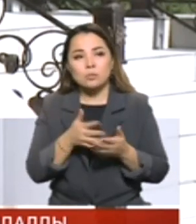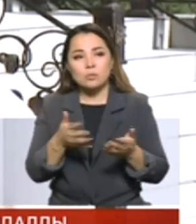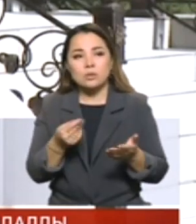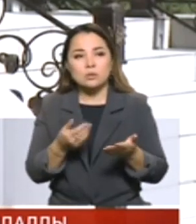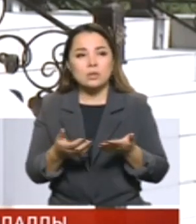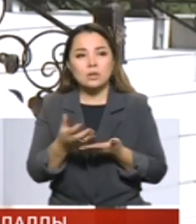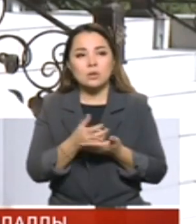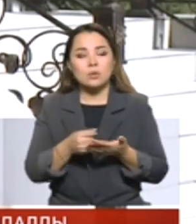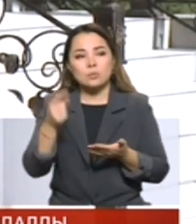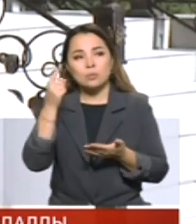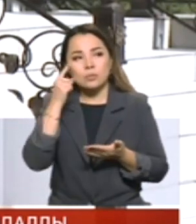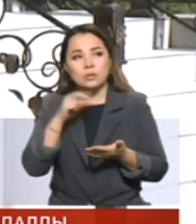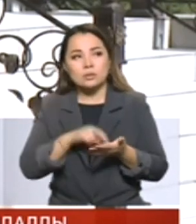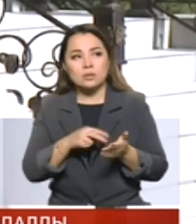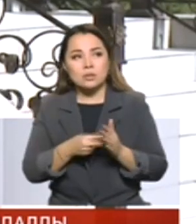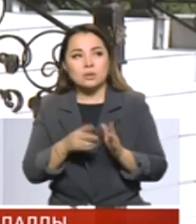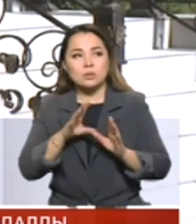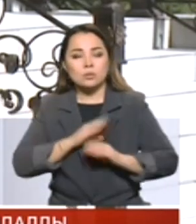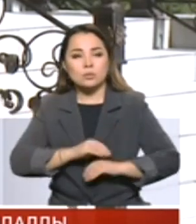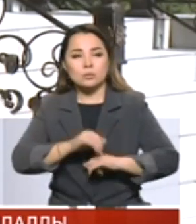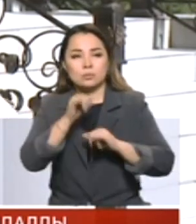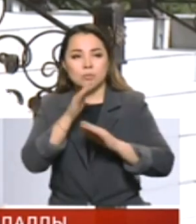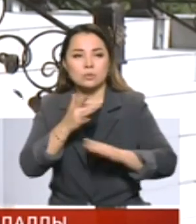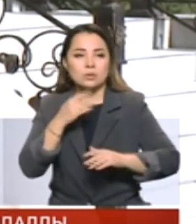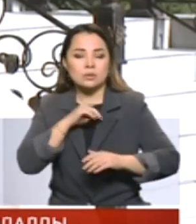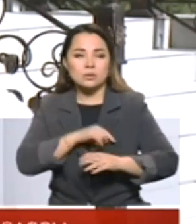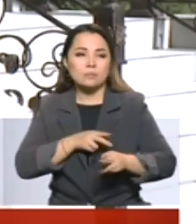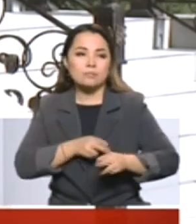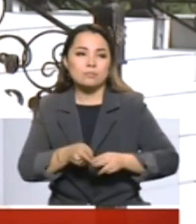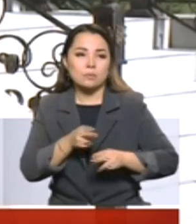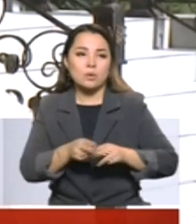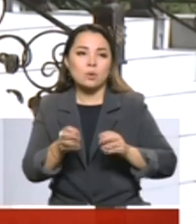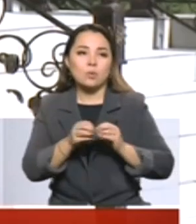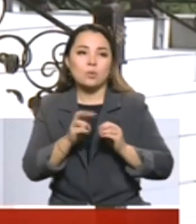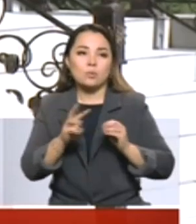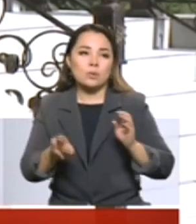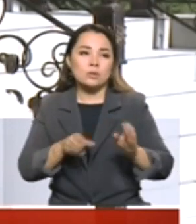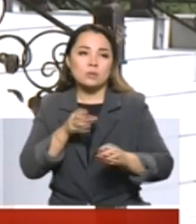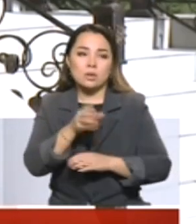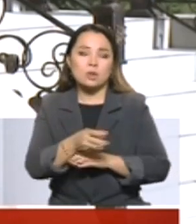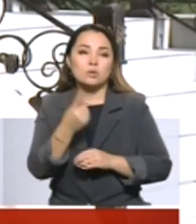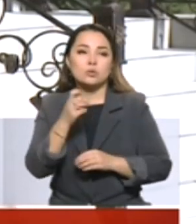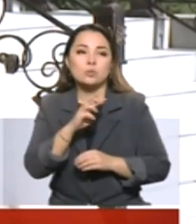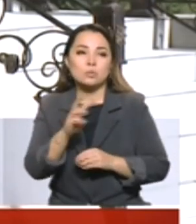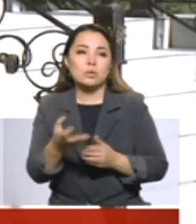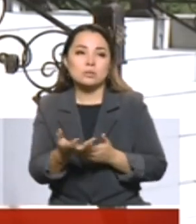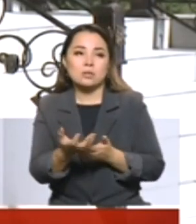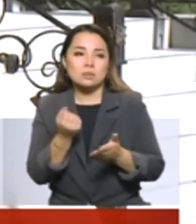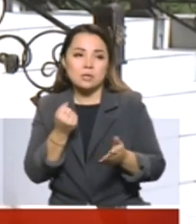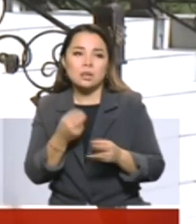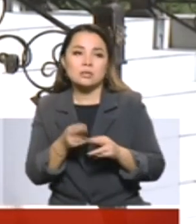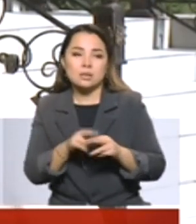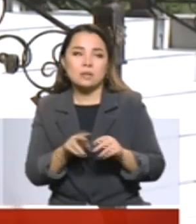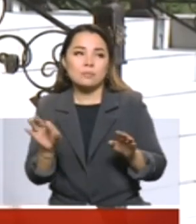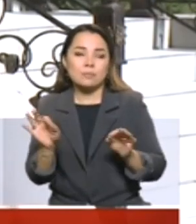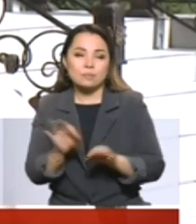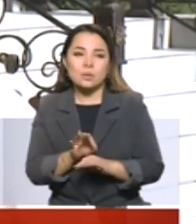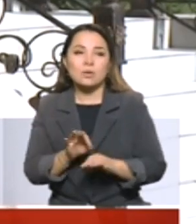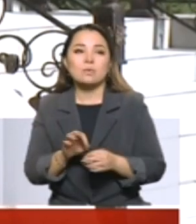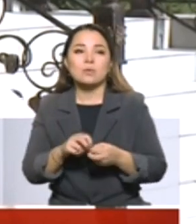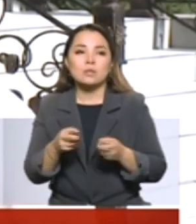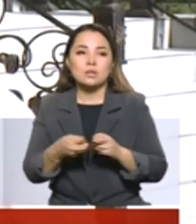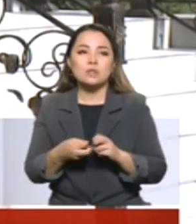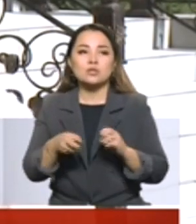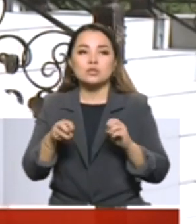ие боламын ғой деген ой үнемі тыныштық бермей тұрды. 10 миллион қойсам, 100 миллион ұтып, бар мәселе әп сәтте шешіледі деген